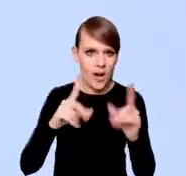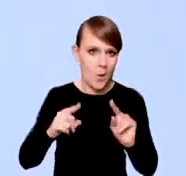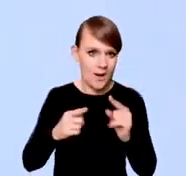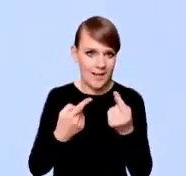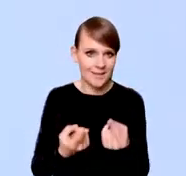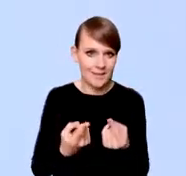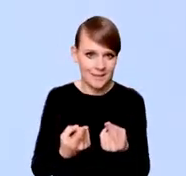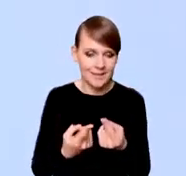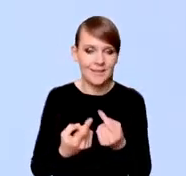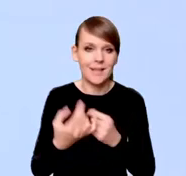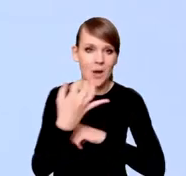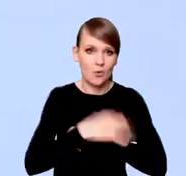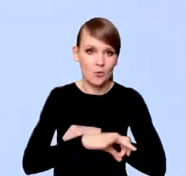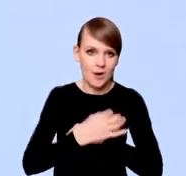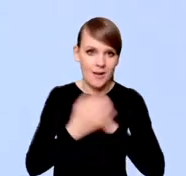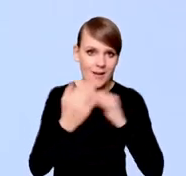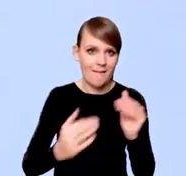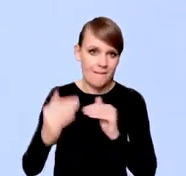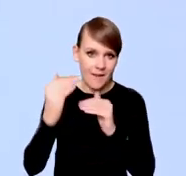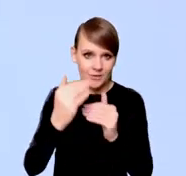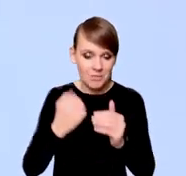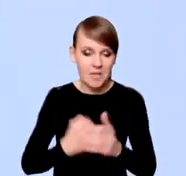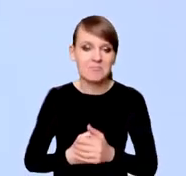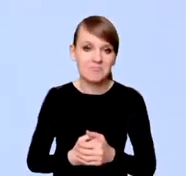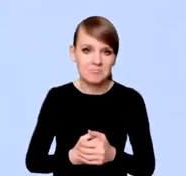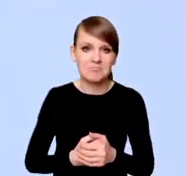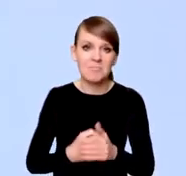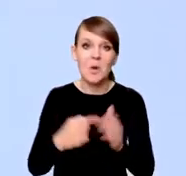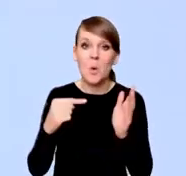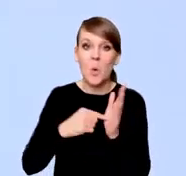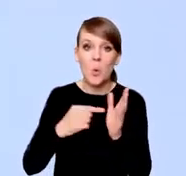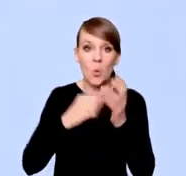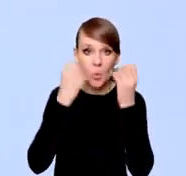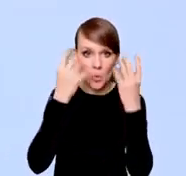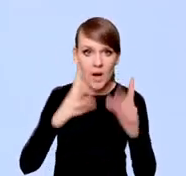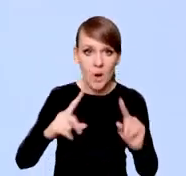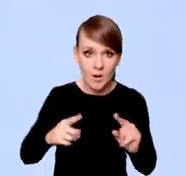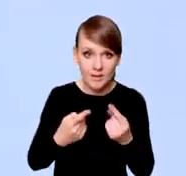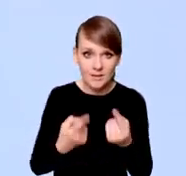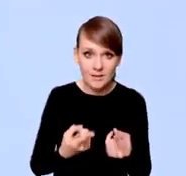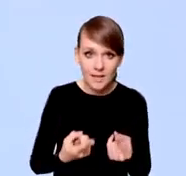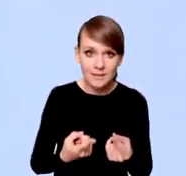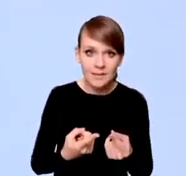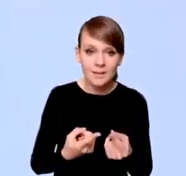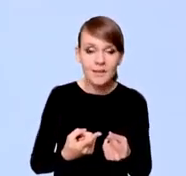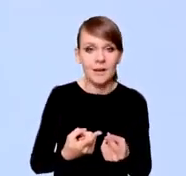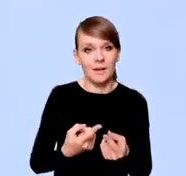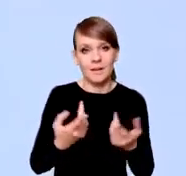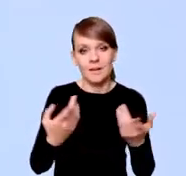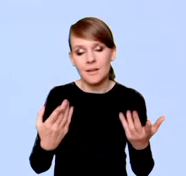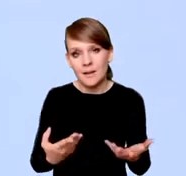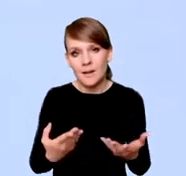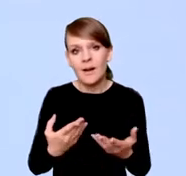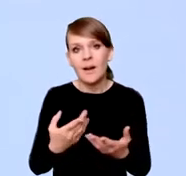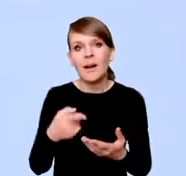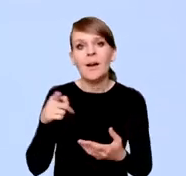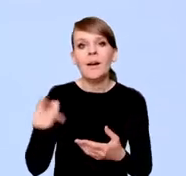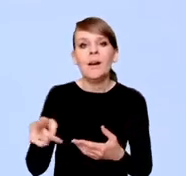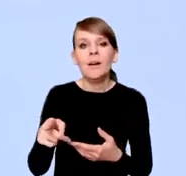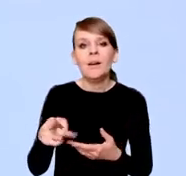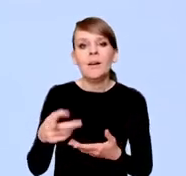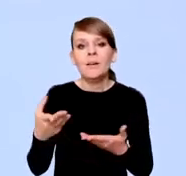uczelni wyższych, bo przecież ta kultura organizacyjna, jedni mówią, że to jest dusza, drudzy mówią, że to